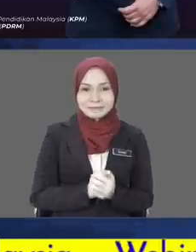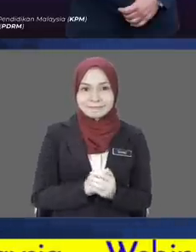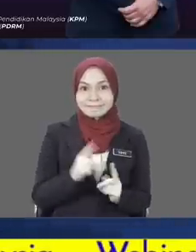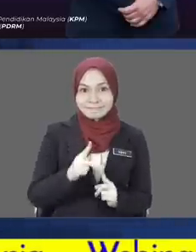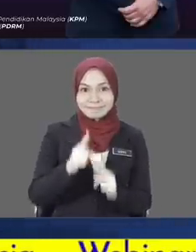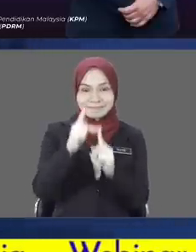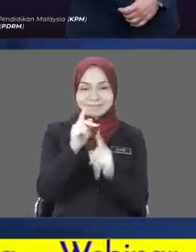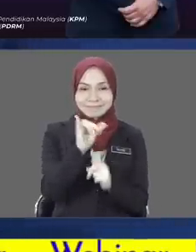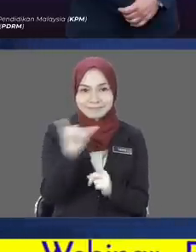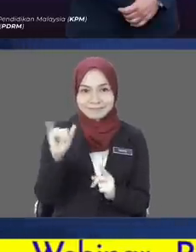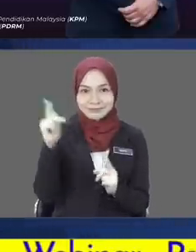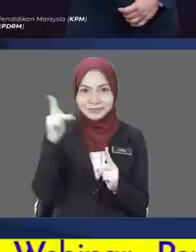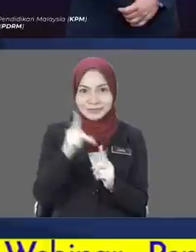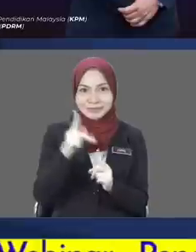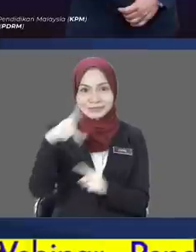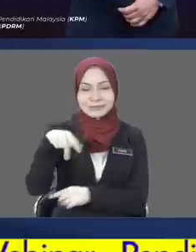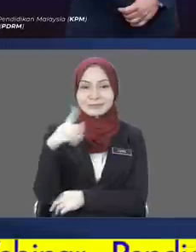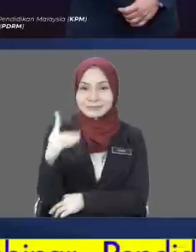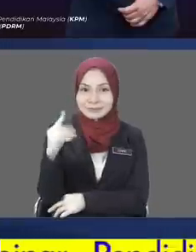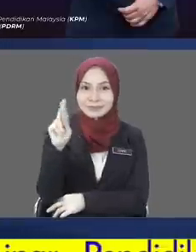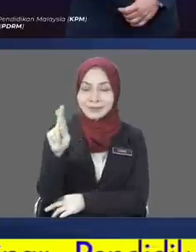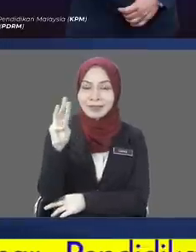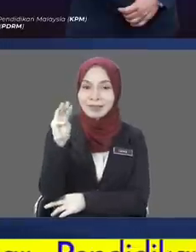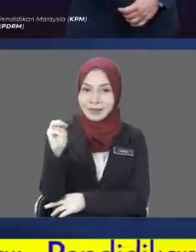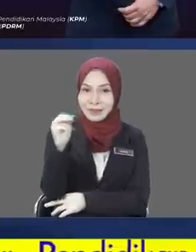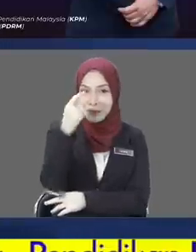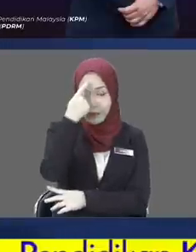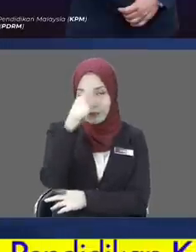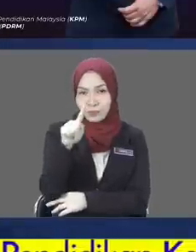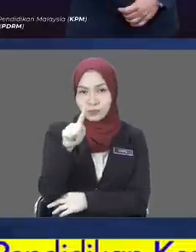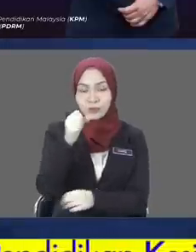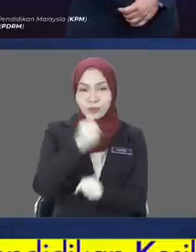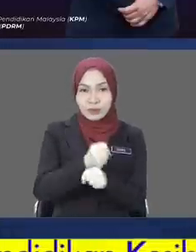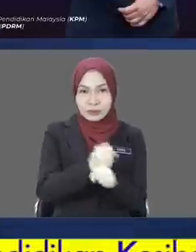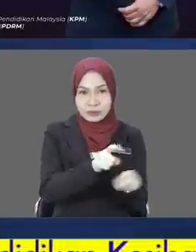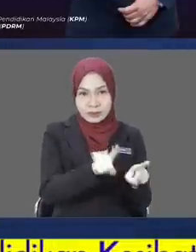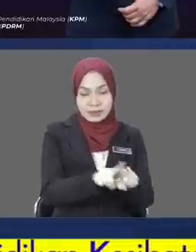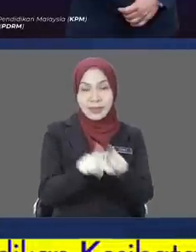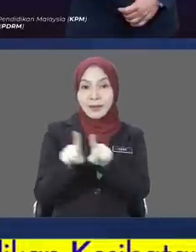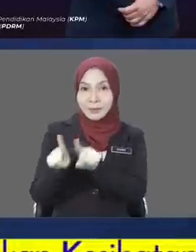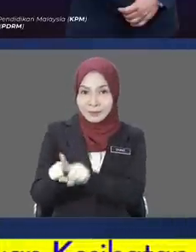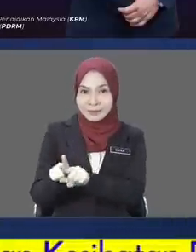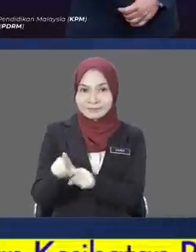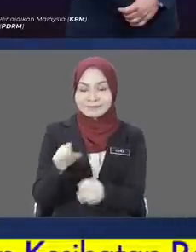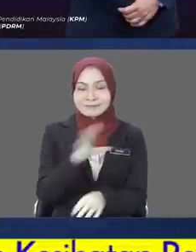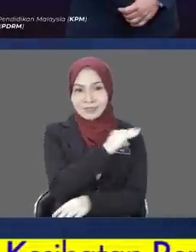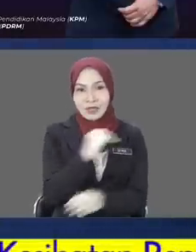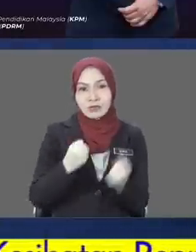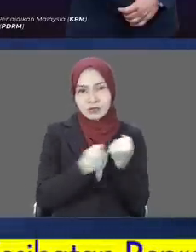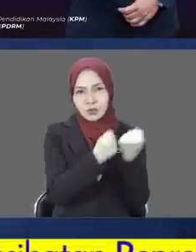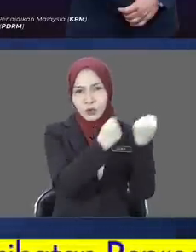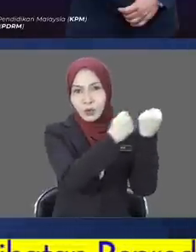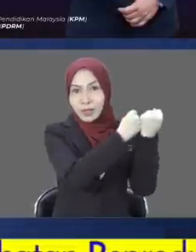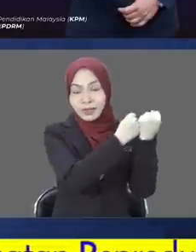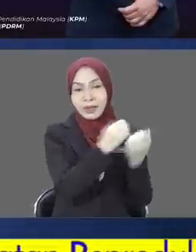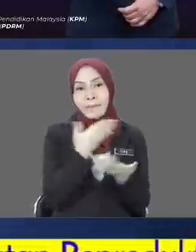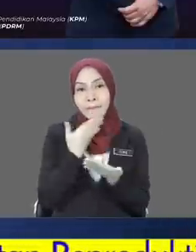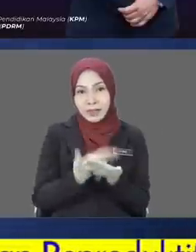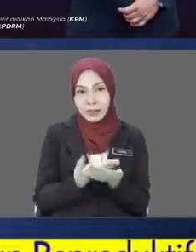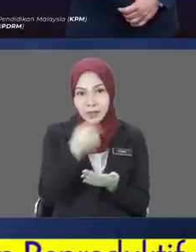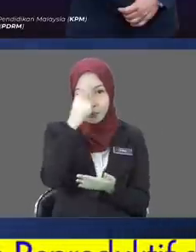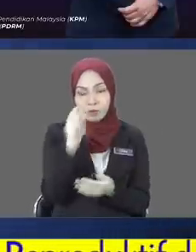khususnya kepada pdrm atas kerjasama erat serta kekurangan padu dalam